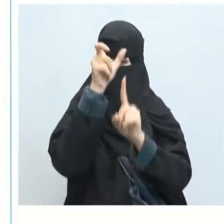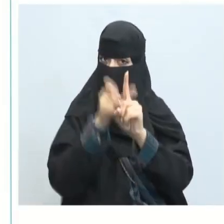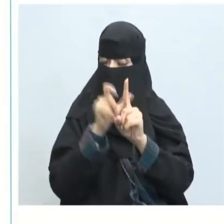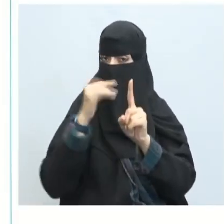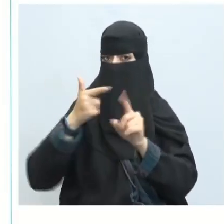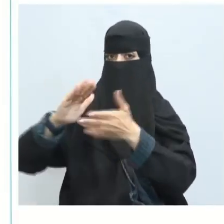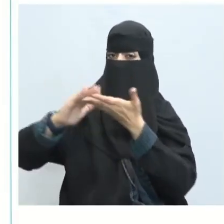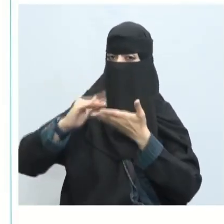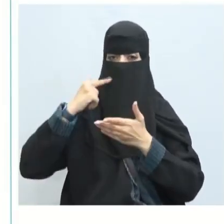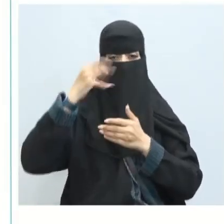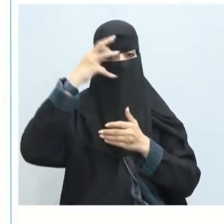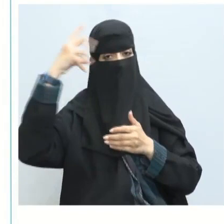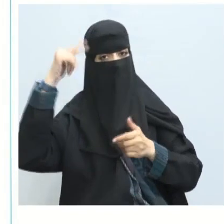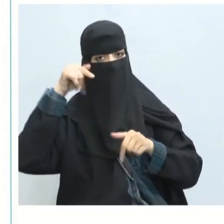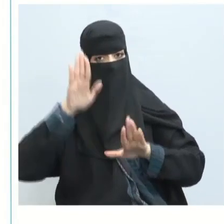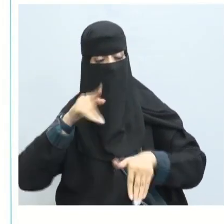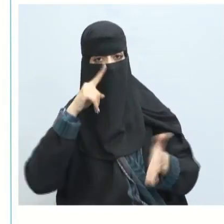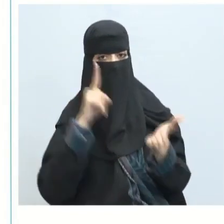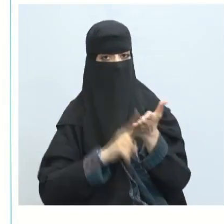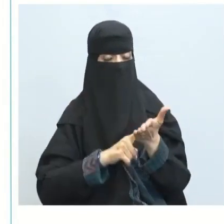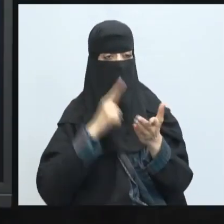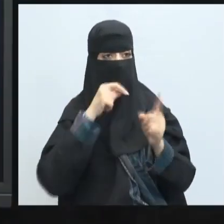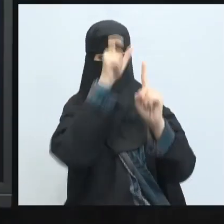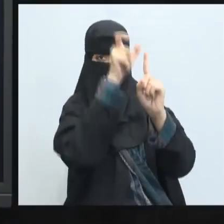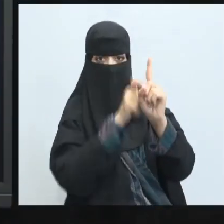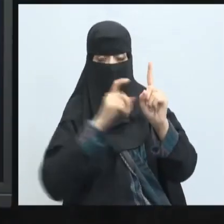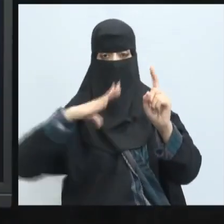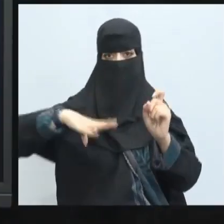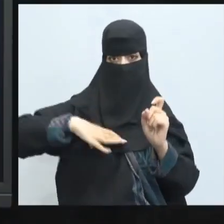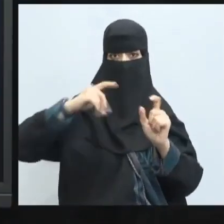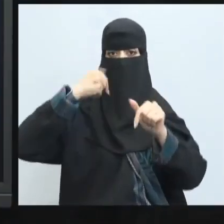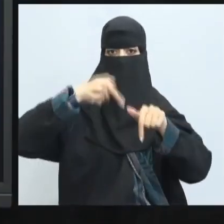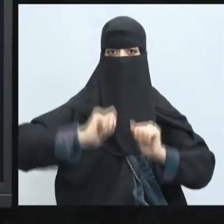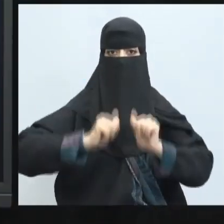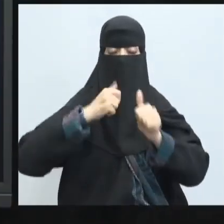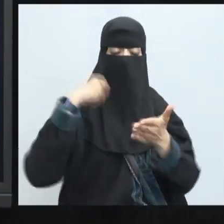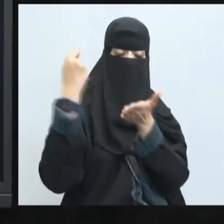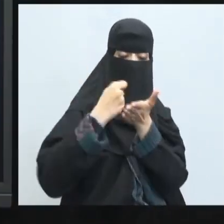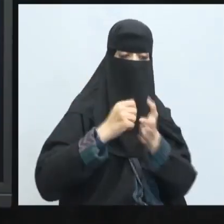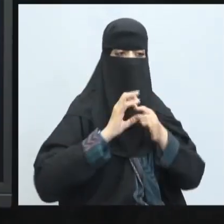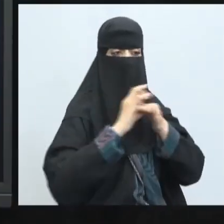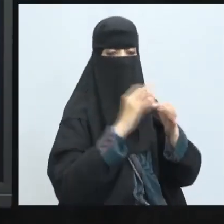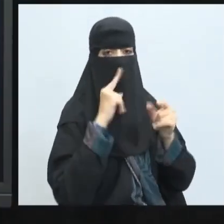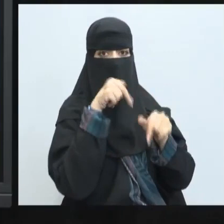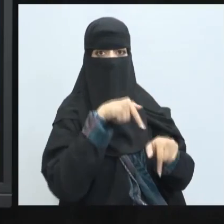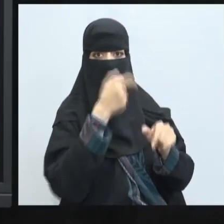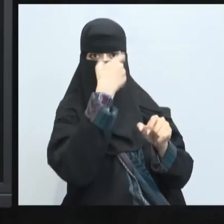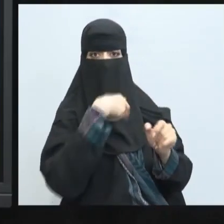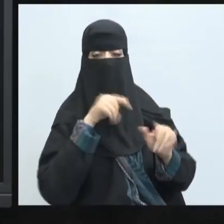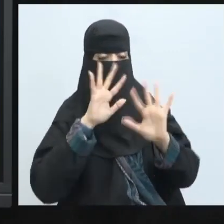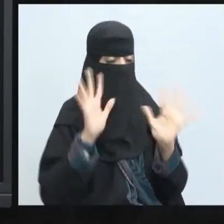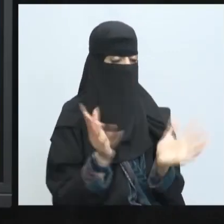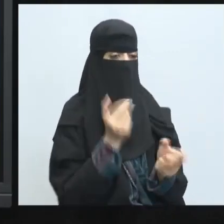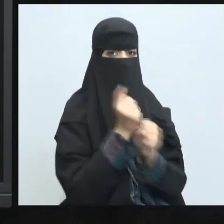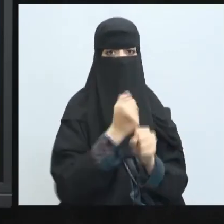ذكرنا لو نتخيل ان المدير هو من يقوم بكتابه الخطابات هو من يتواصل مع العملاء هو من يرسل الايميلات هو